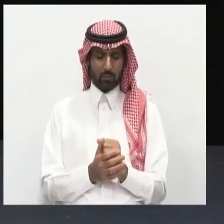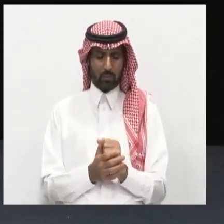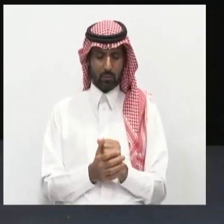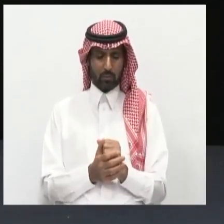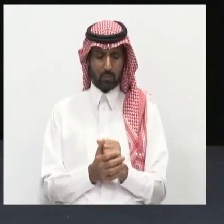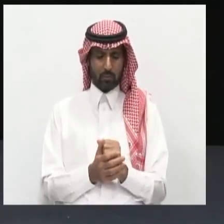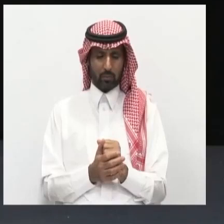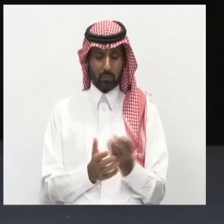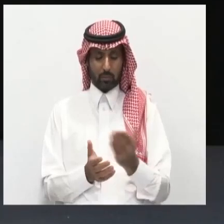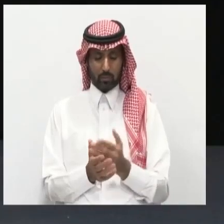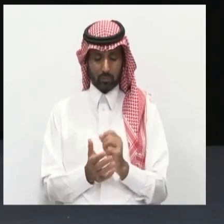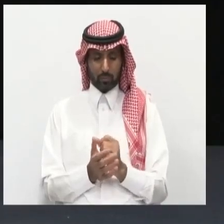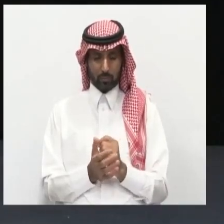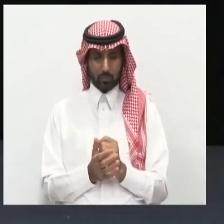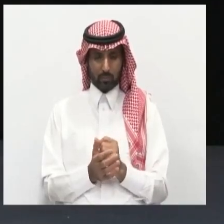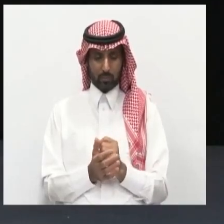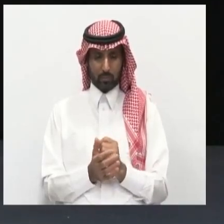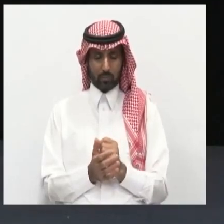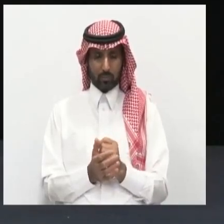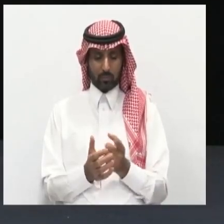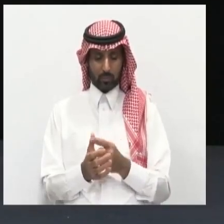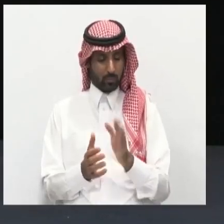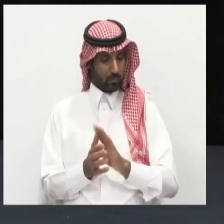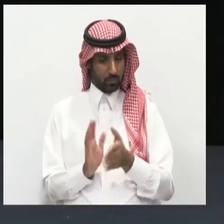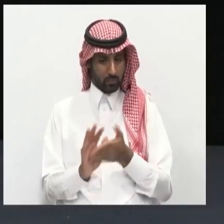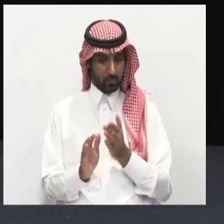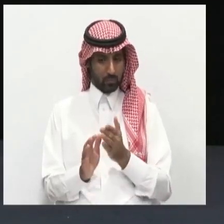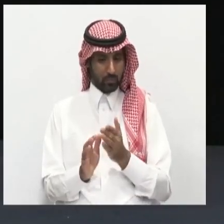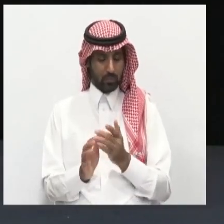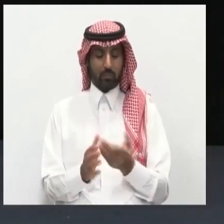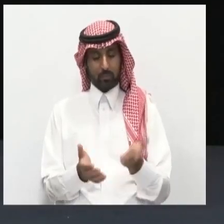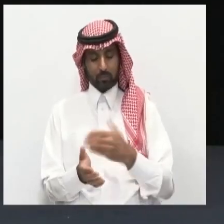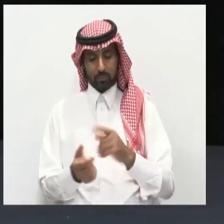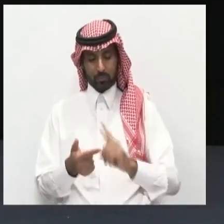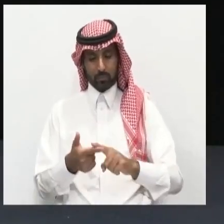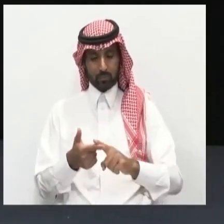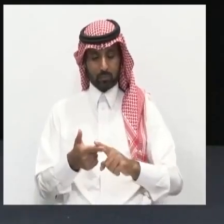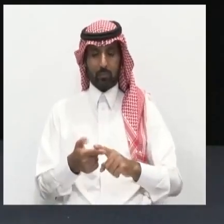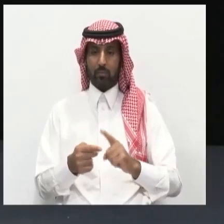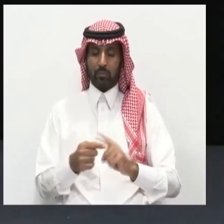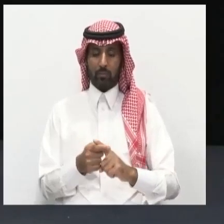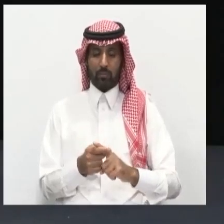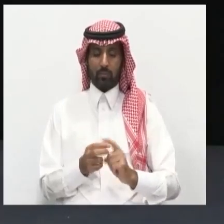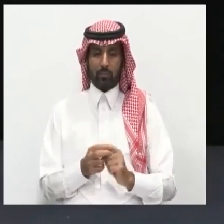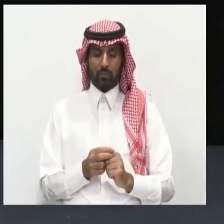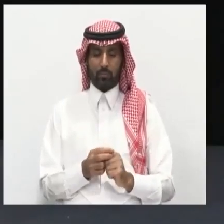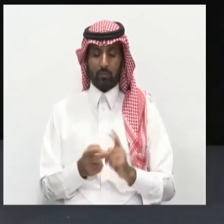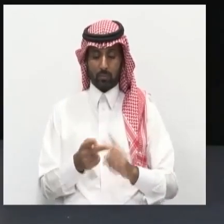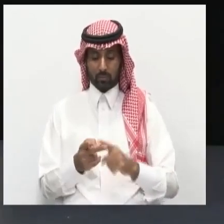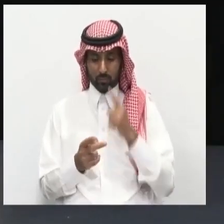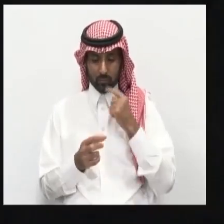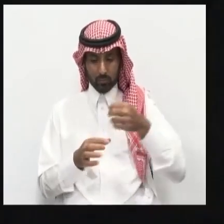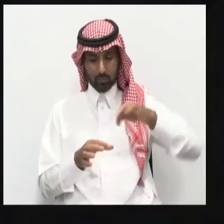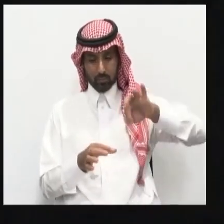الخل كميه قليله من ايش من الخل وضعناهم بعد ذلك نضع